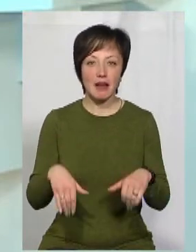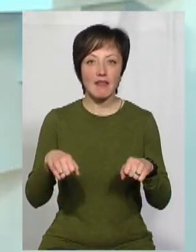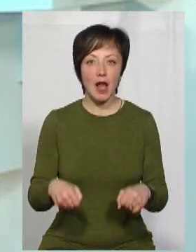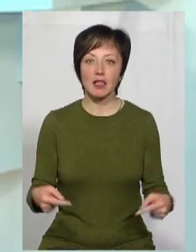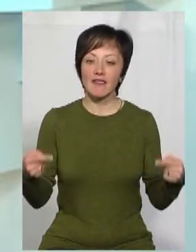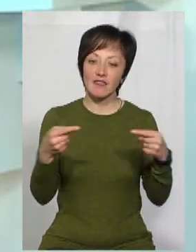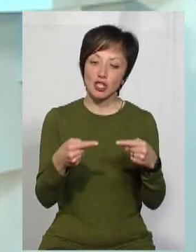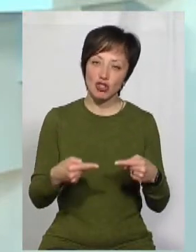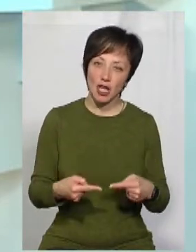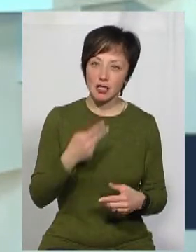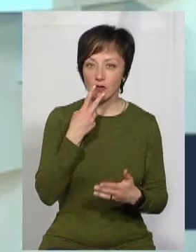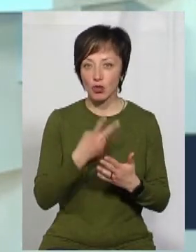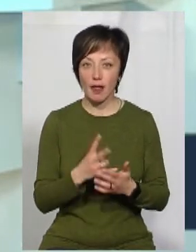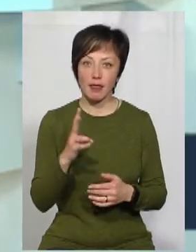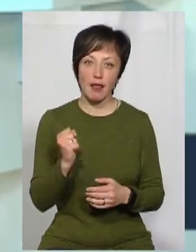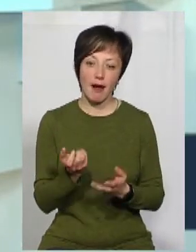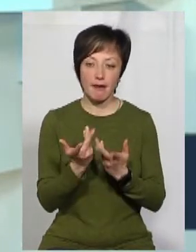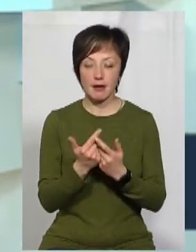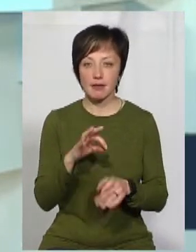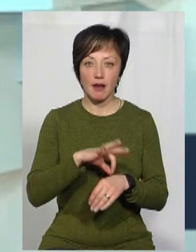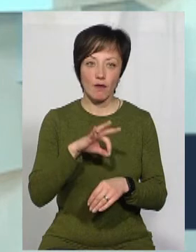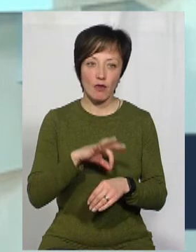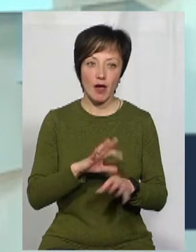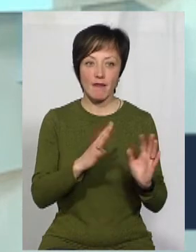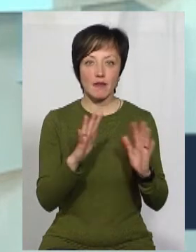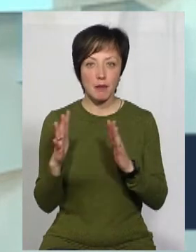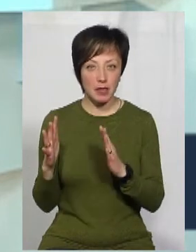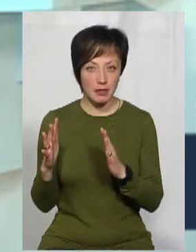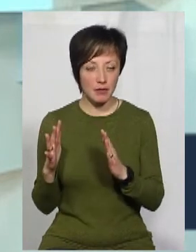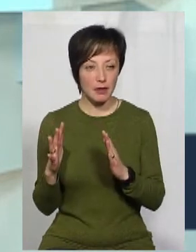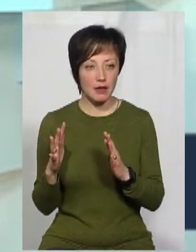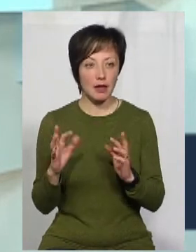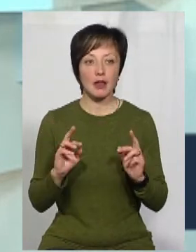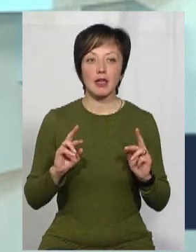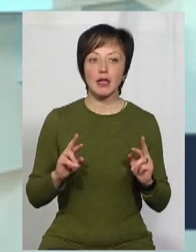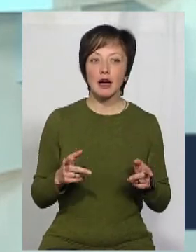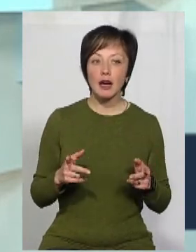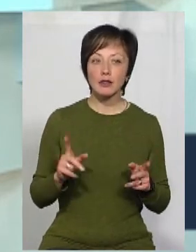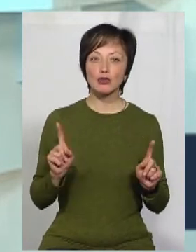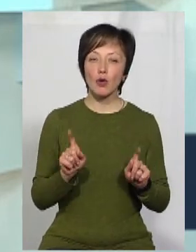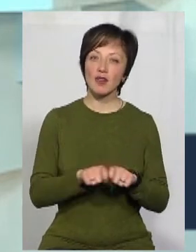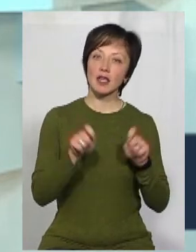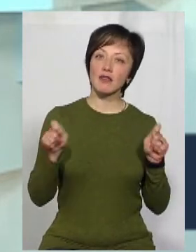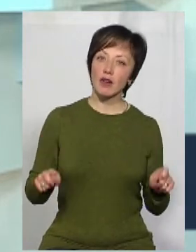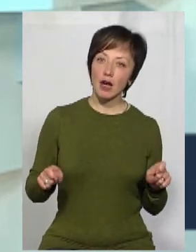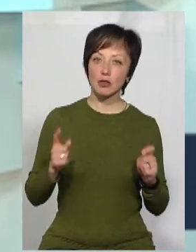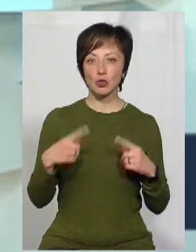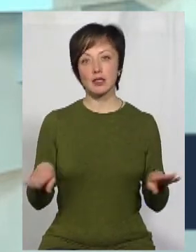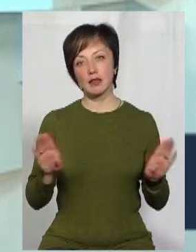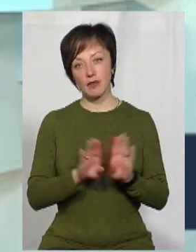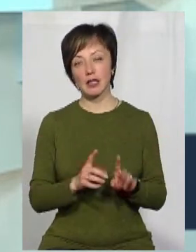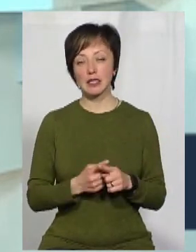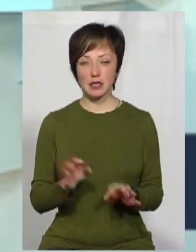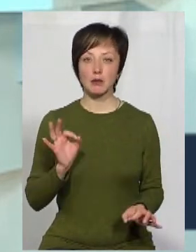владі визначатися, зважаючи на кількість захворювань і випадків, як її, власне, що відкривати чи що закривати.